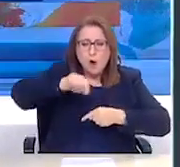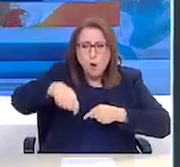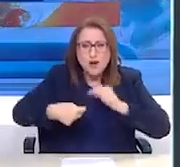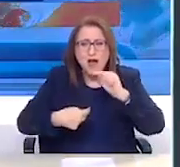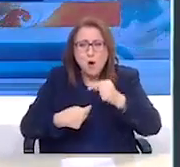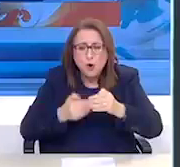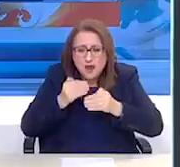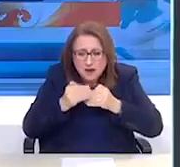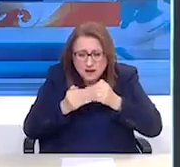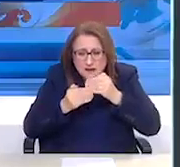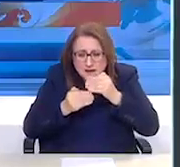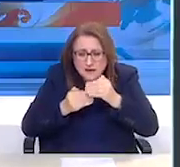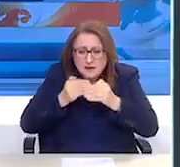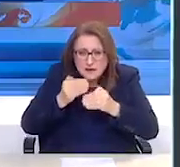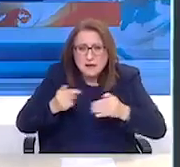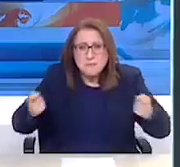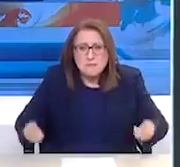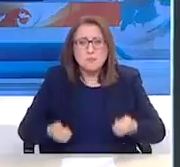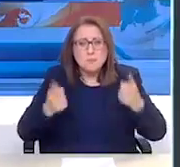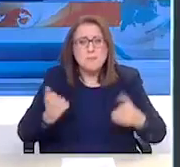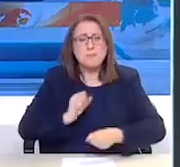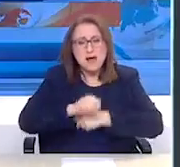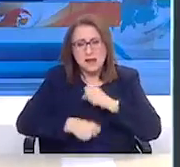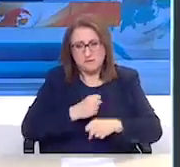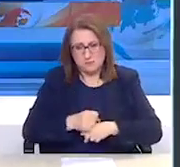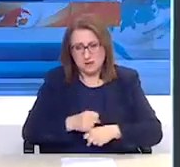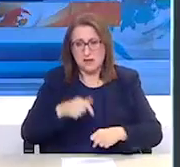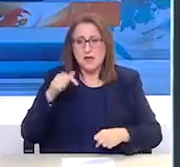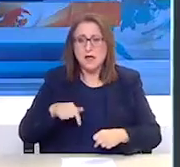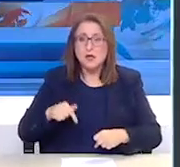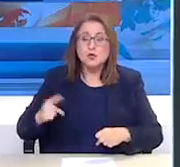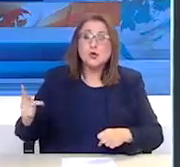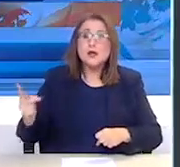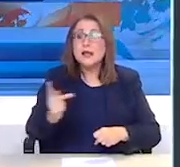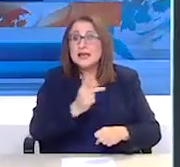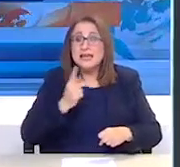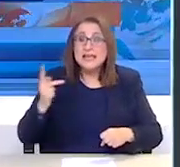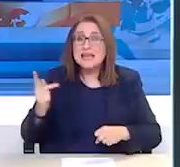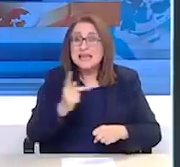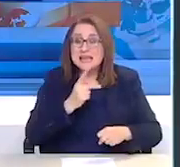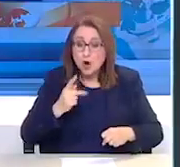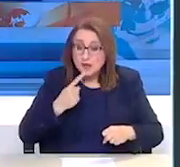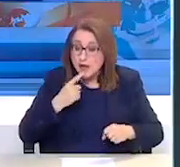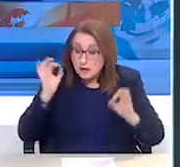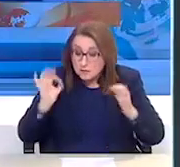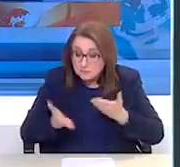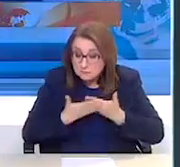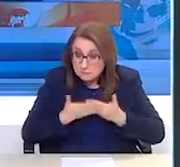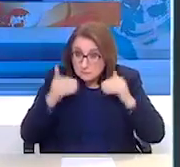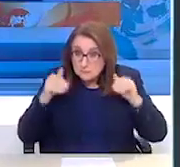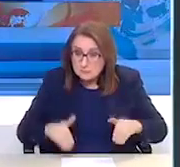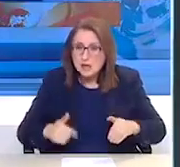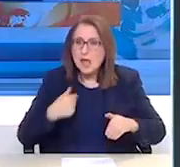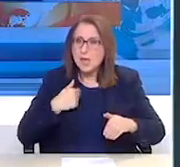σήμερα συντριπτικά η ελληνική κοινωνία μας έχει επιτρέψει να ακολουθήσουμε μια διαφορετική πορεία από τις περισσότερες άλλες χώρες, είτε στην